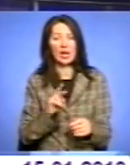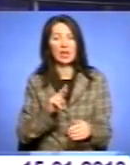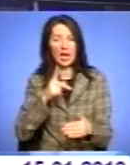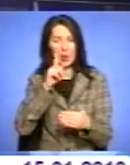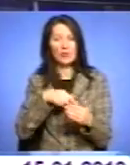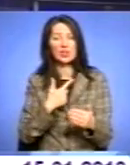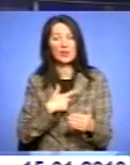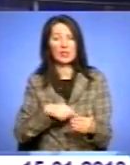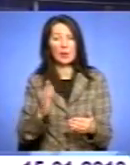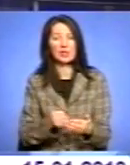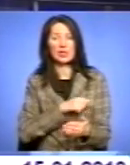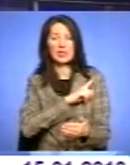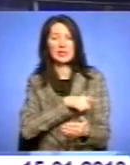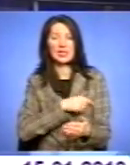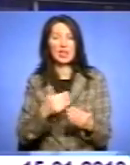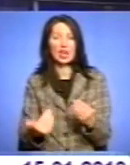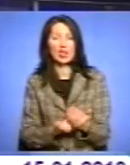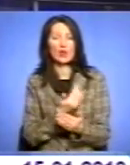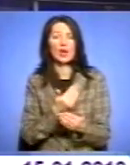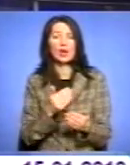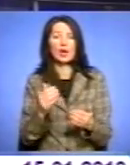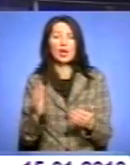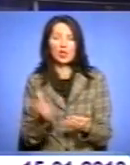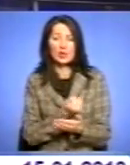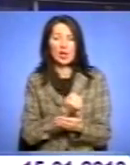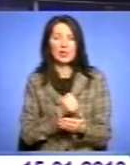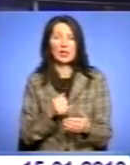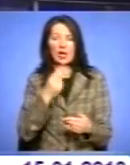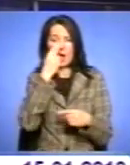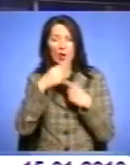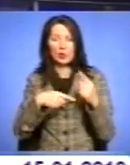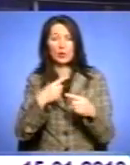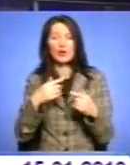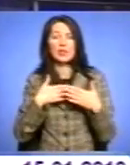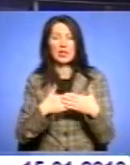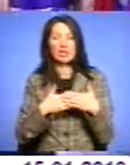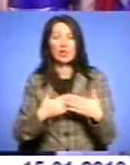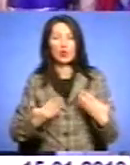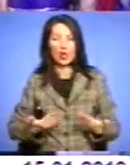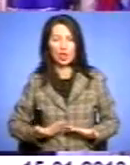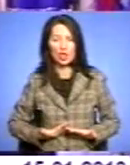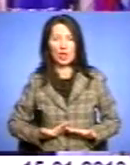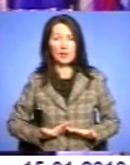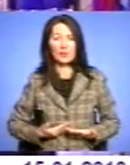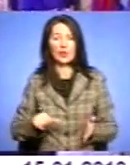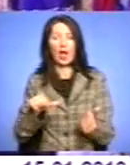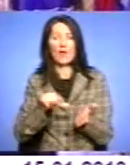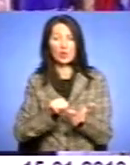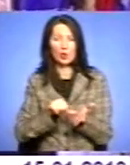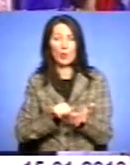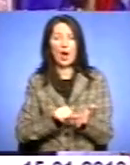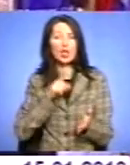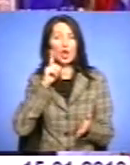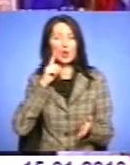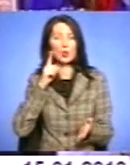знайти сили для нових досягнень, а також адаптуватись до активного життя – дивіться далі. Виступали юні таланти